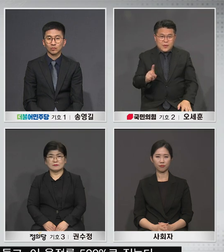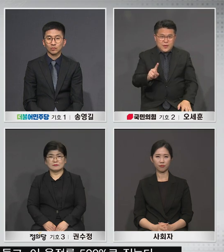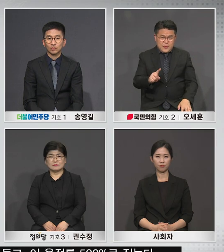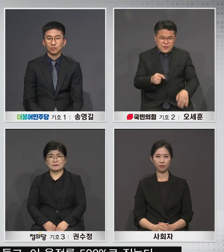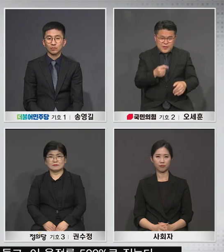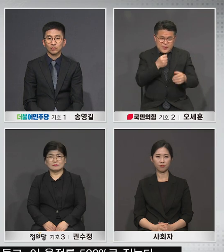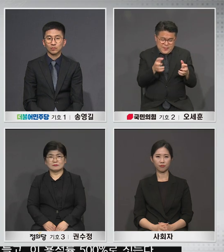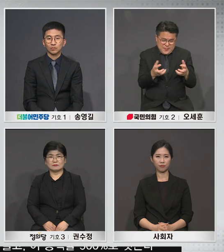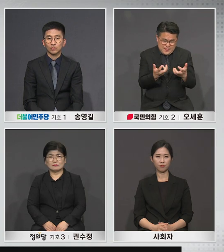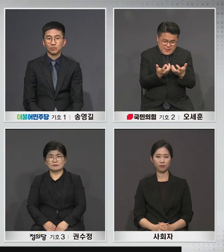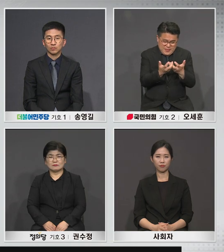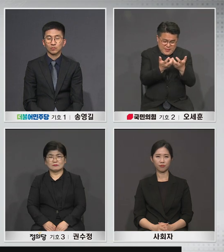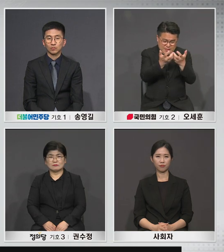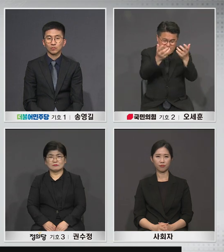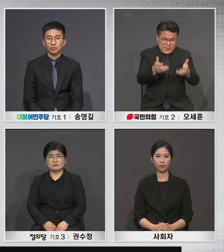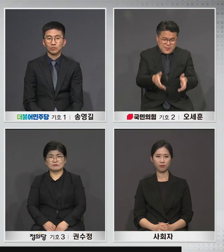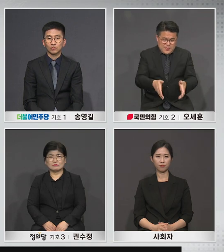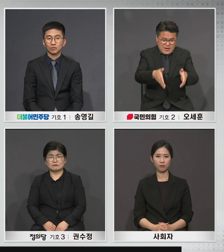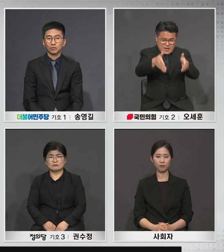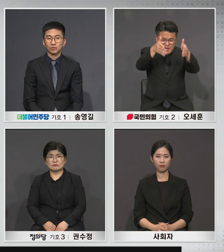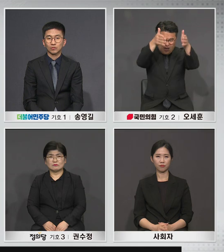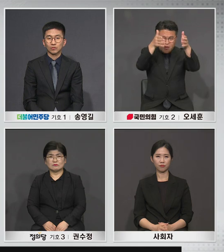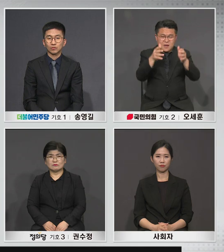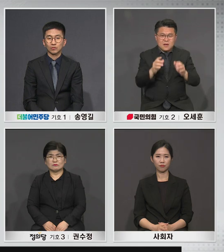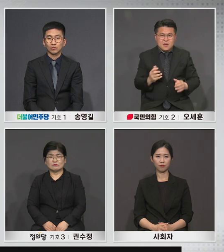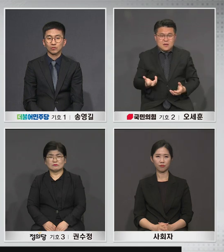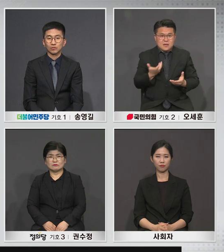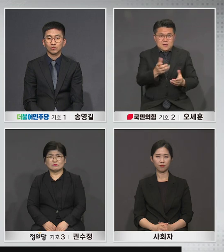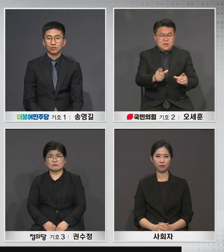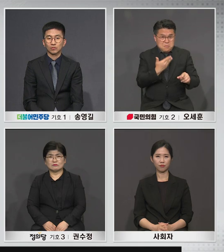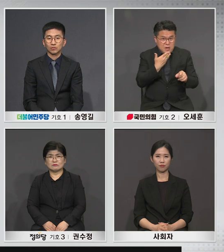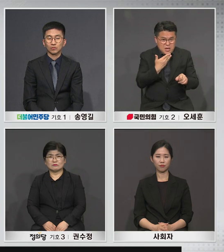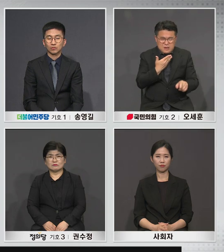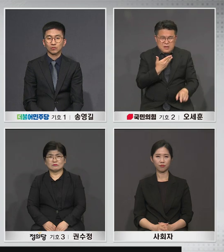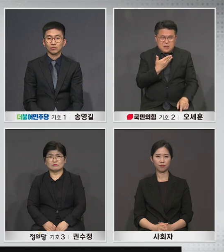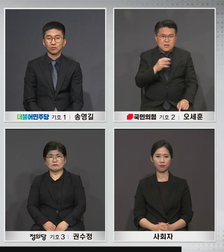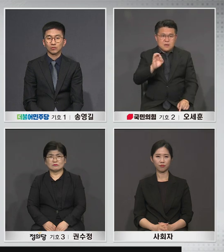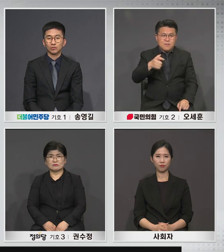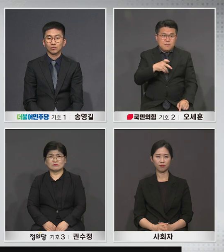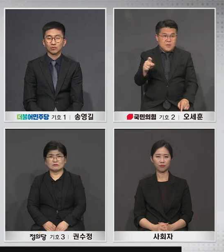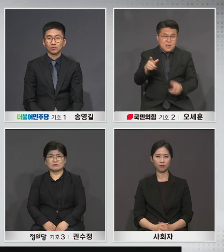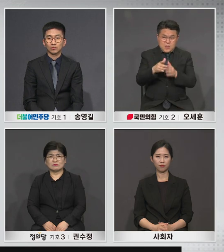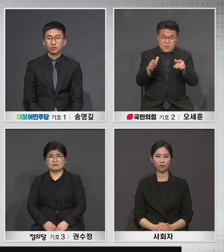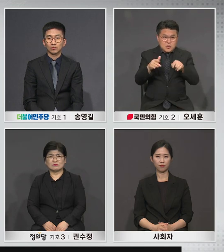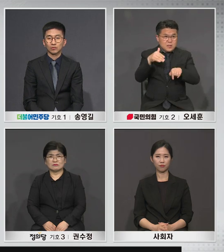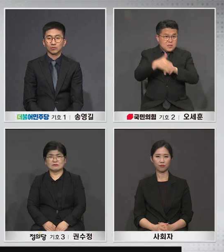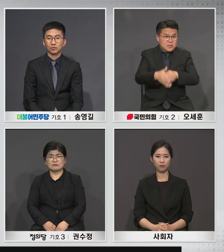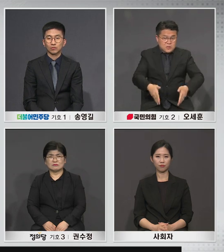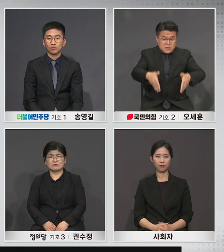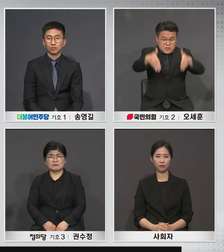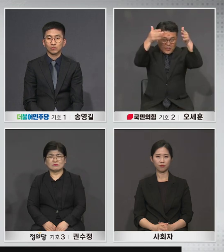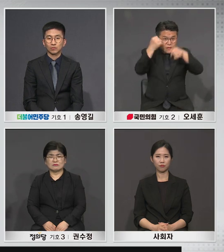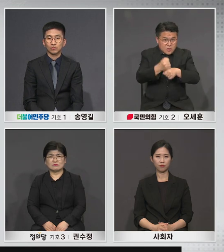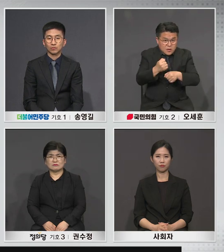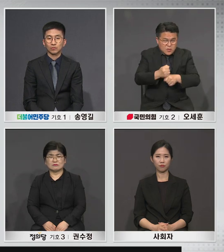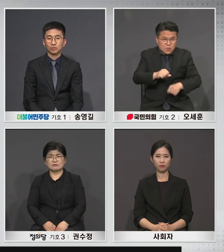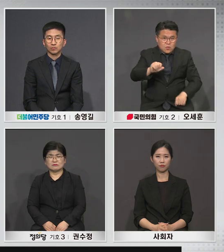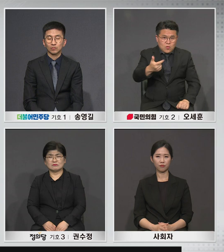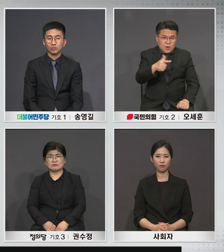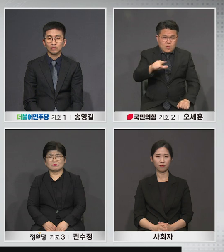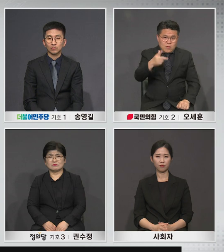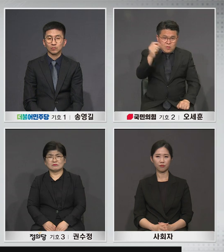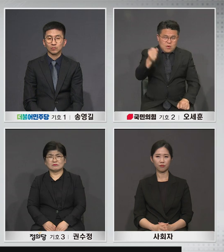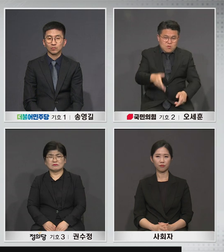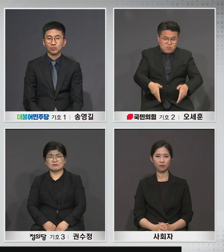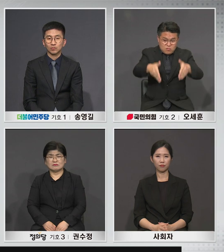아파트에 누가 들어가서 살고 싶겠습니까? 더군다나 음마아파트를 이렇게 짓겠다고 그러시는데 용적률 500%, 600%가